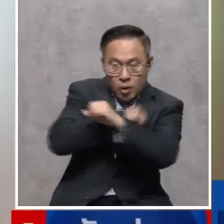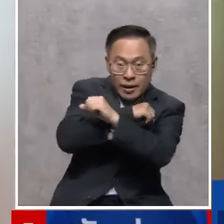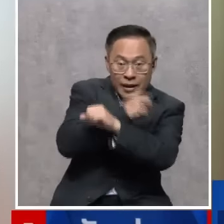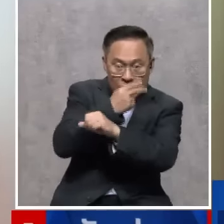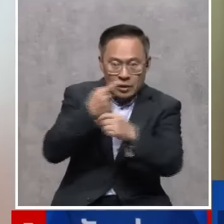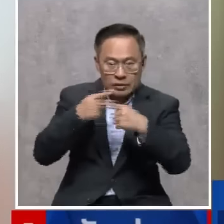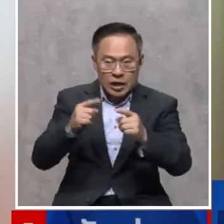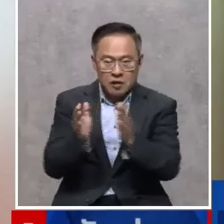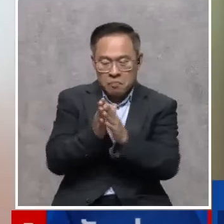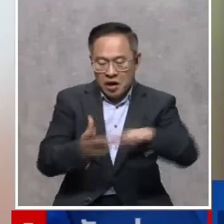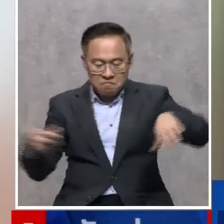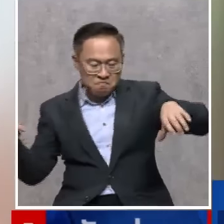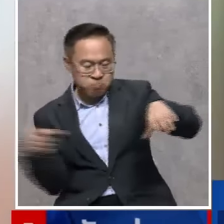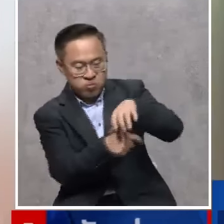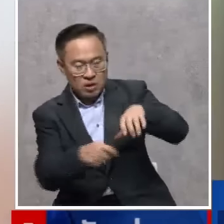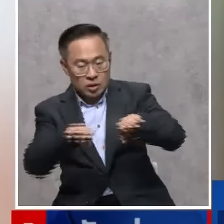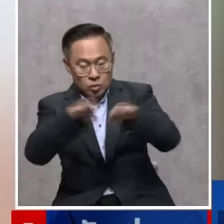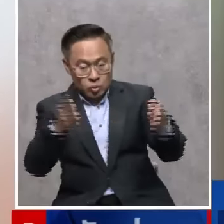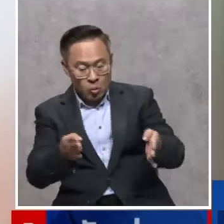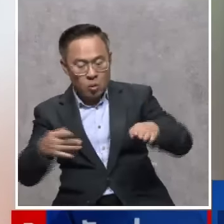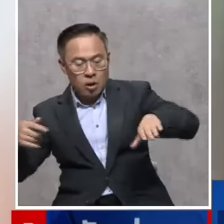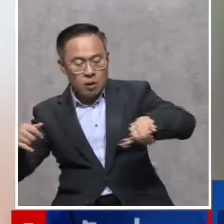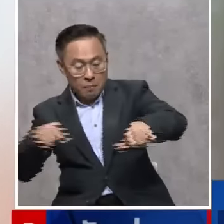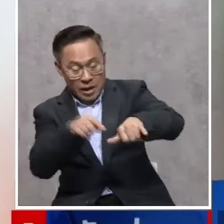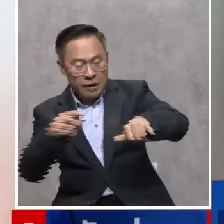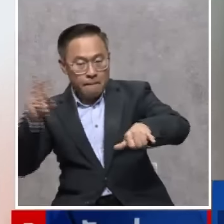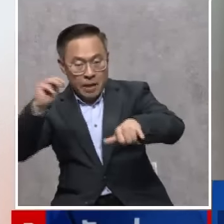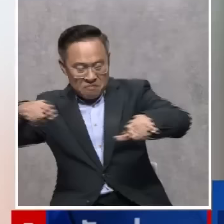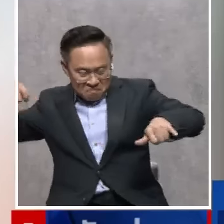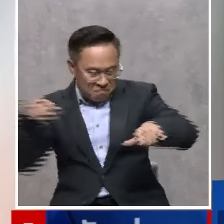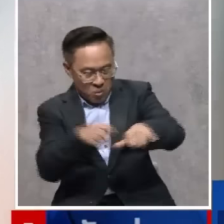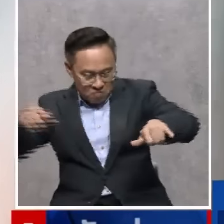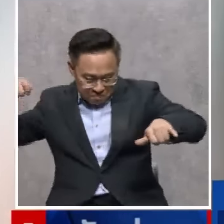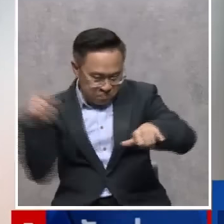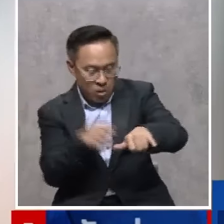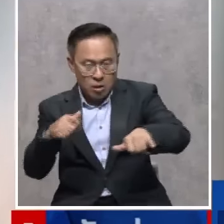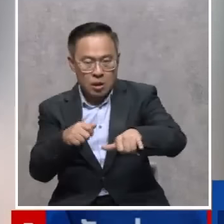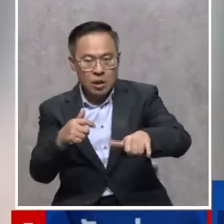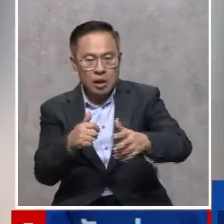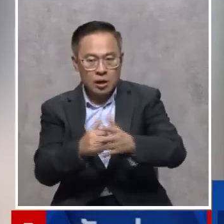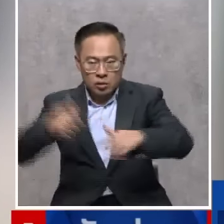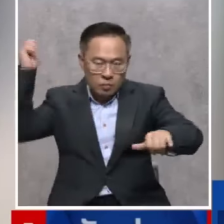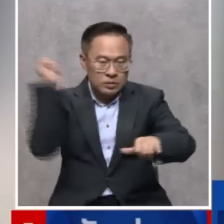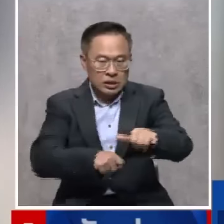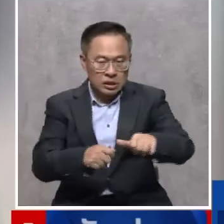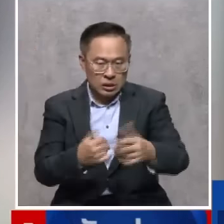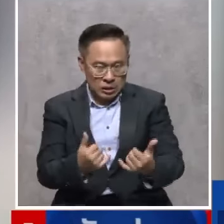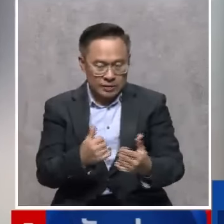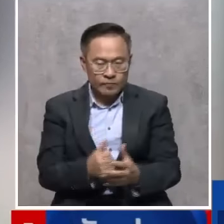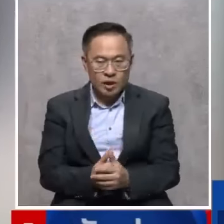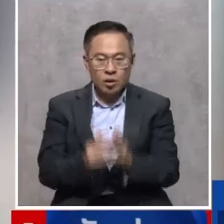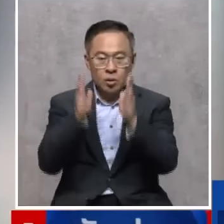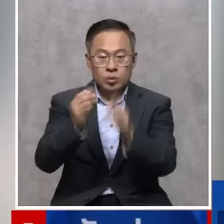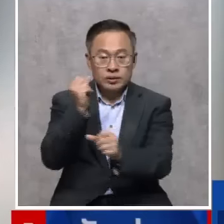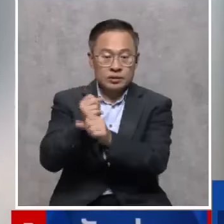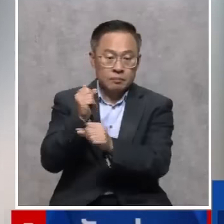ยไปกระทุ้งตีฟาดไปที่ตัวมันซึ่งภาพนี้เหตุการณ์นี้นะคะเกิดขึ้นจากกรณีที่ผู้สื่อข่าวของเ